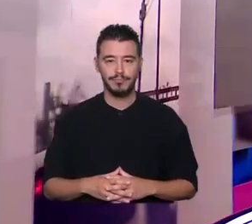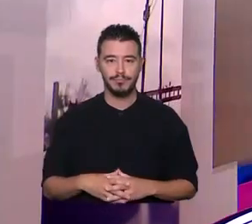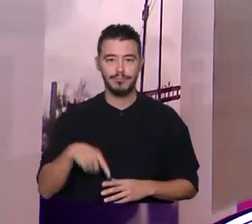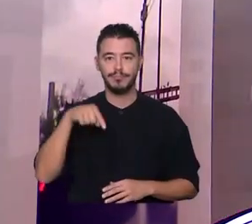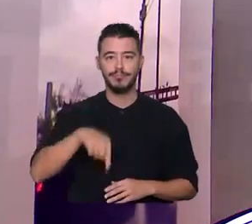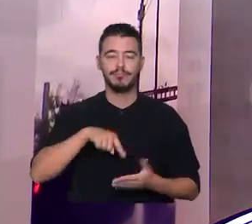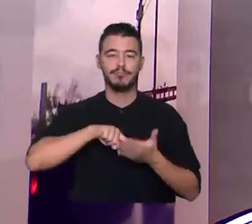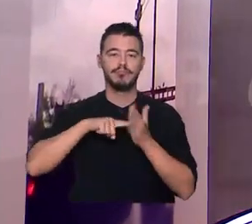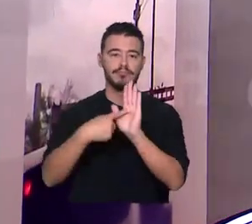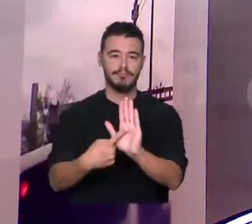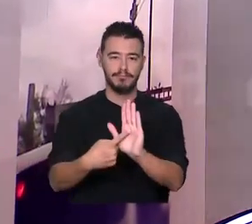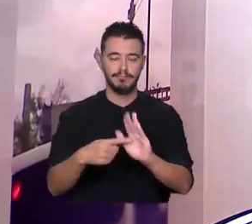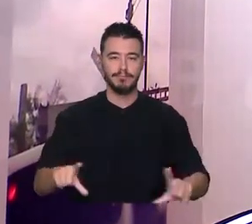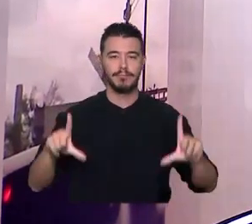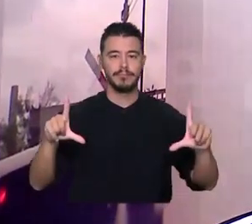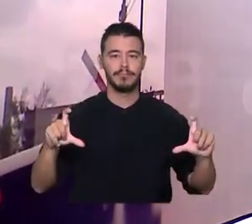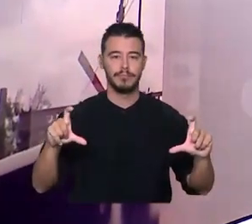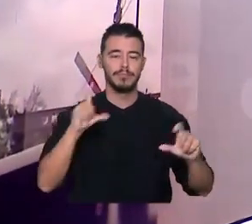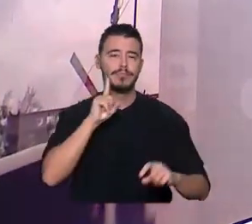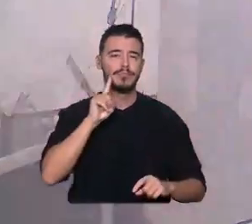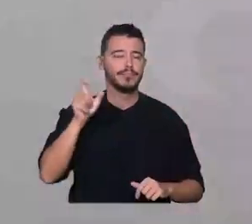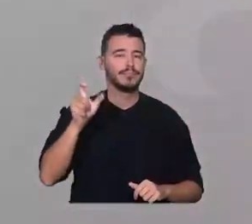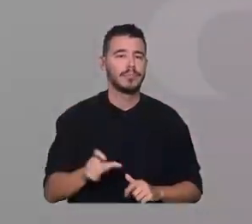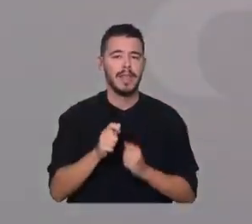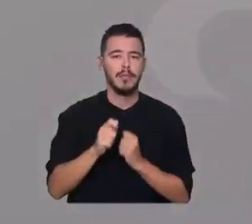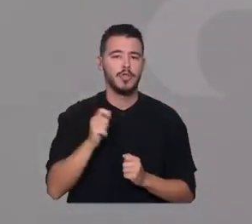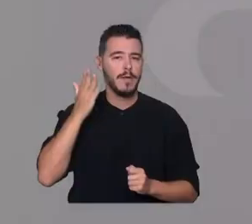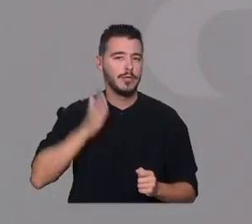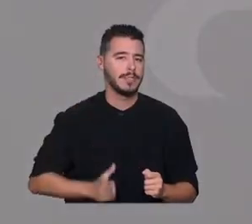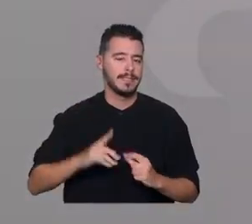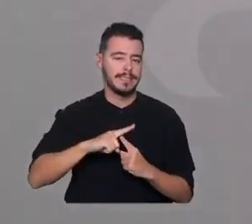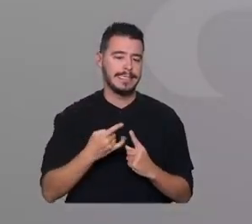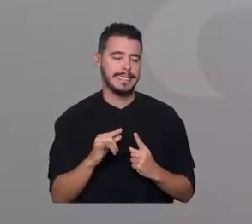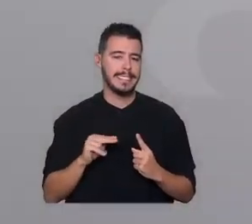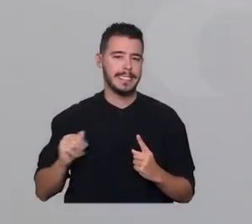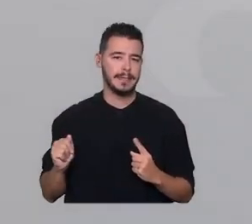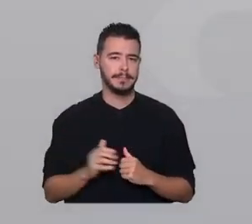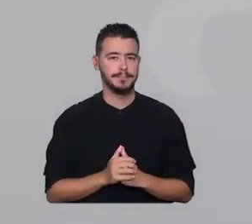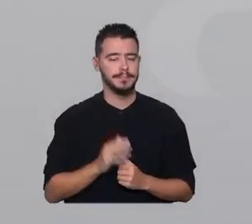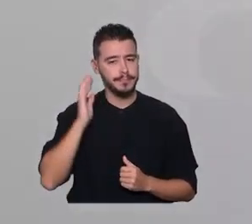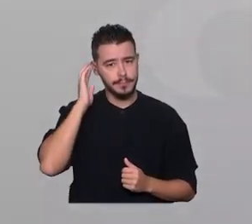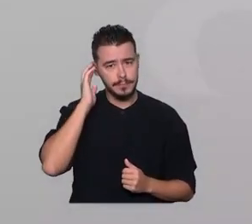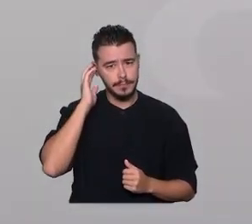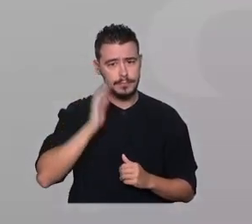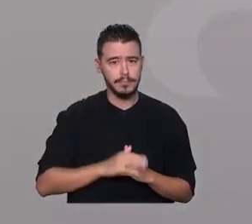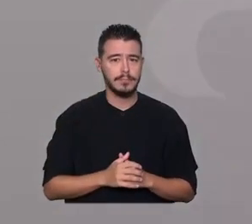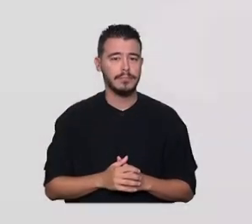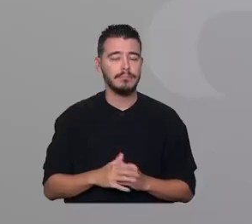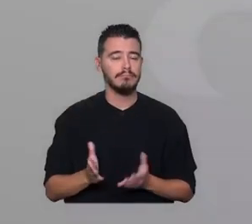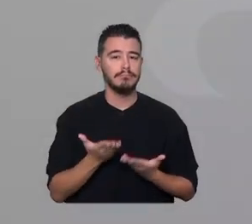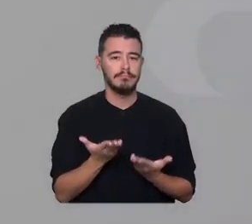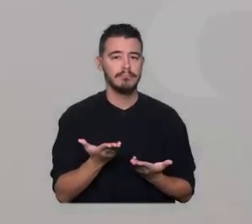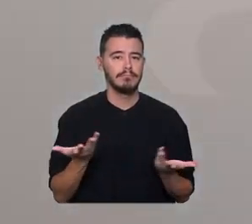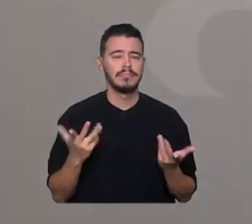Φωτογραφία, φίλες και φίλοι. Και καλησπέρα, Τζίνα. Και ένα βίντεο, γιατί έχουμε απομονώσει αυτό το πλάνο εδώ. Και πες